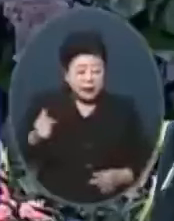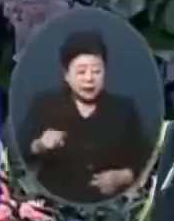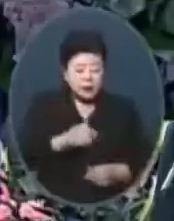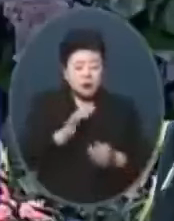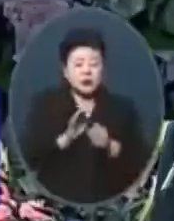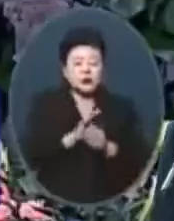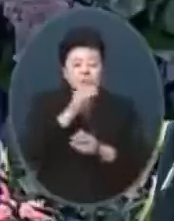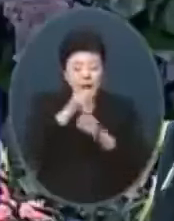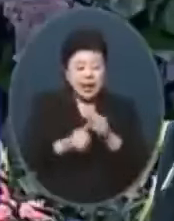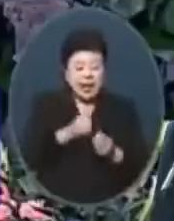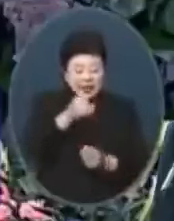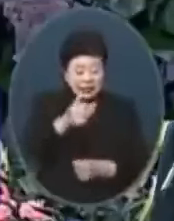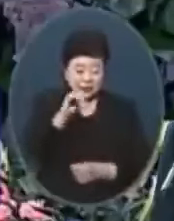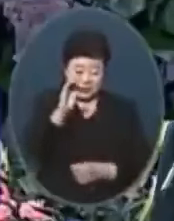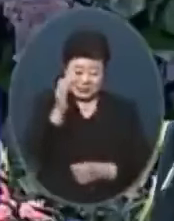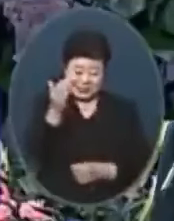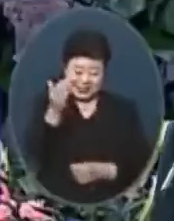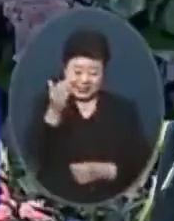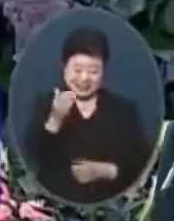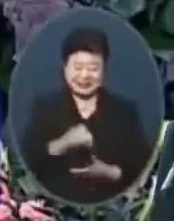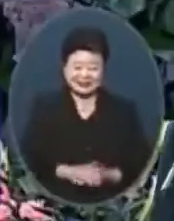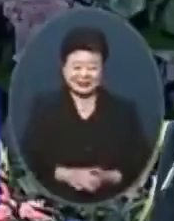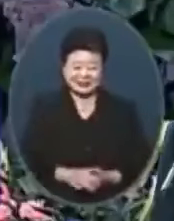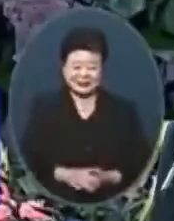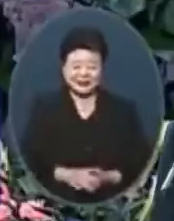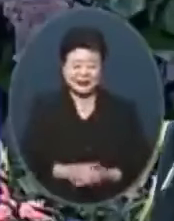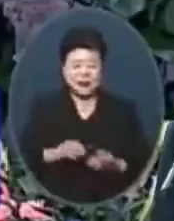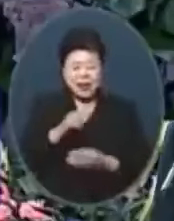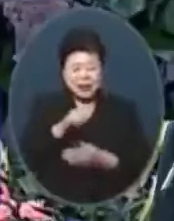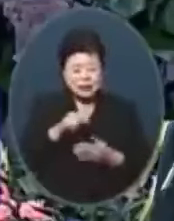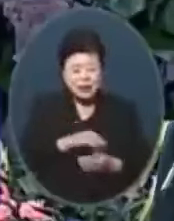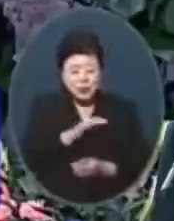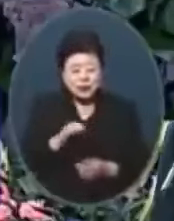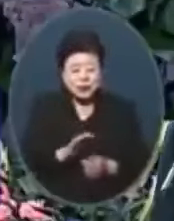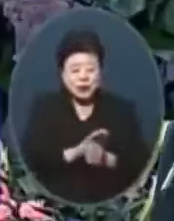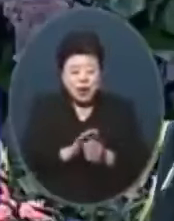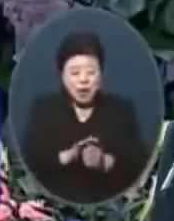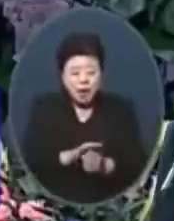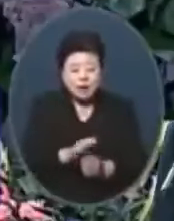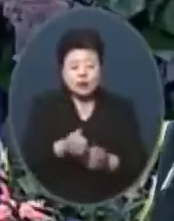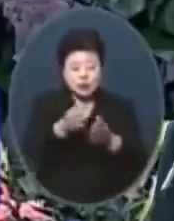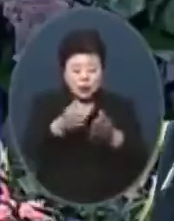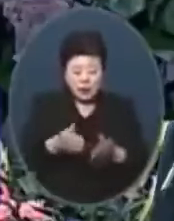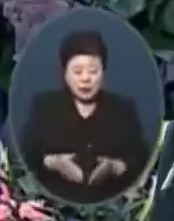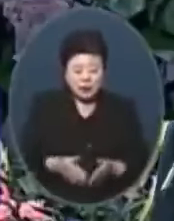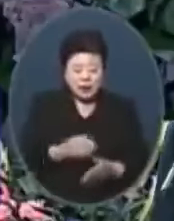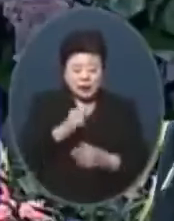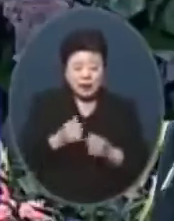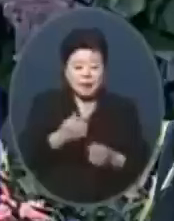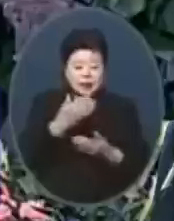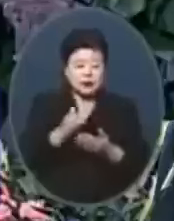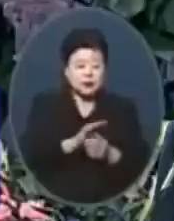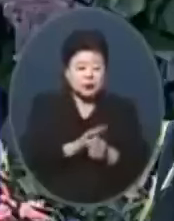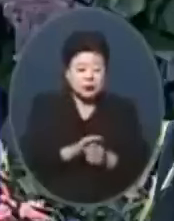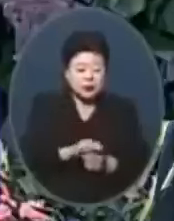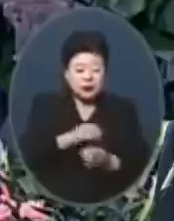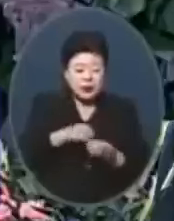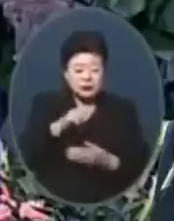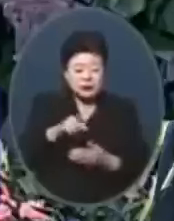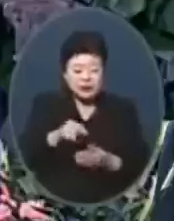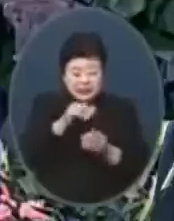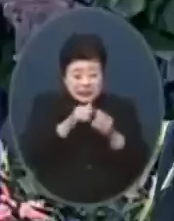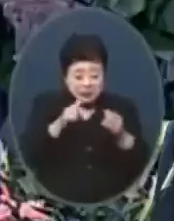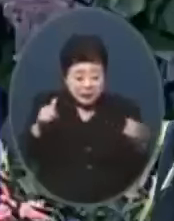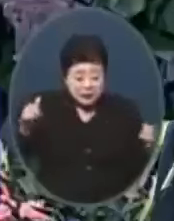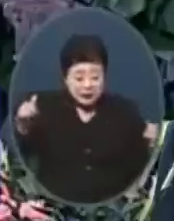아버지시여 모든 위로의 하나님이시며 우리의 모든 환난 중에서 우리를 위로하사 우리로 하여금 하나님께 받는 위로로서 모든 환난